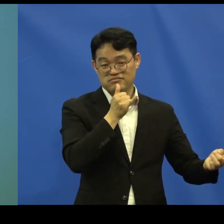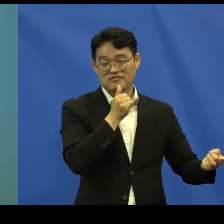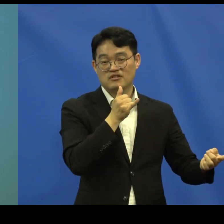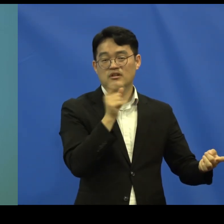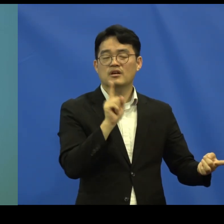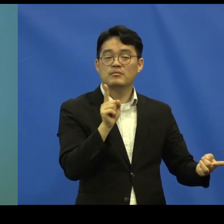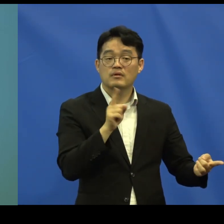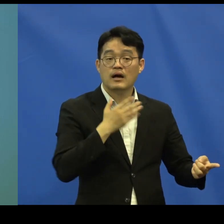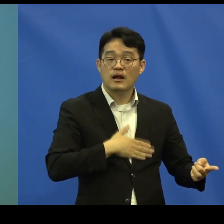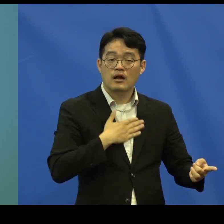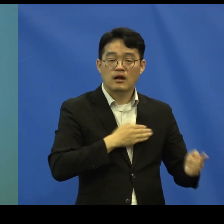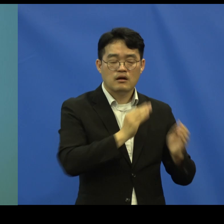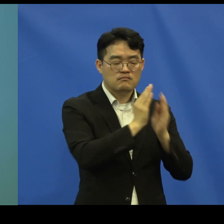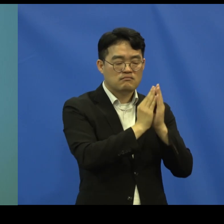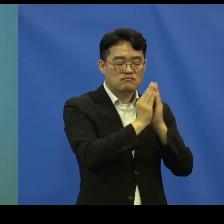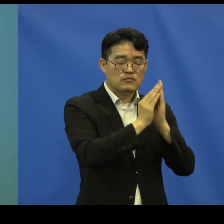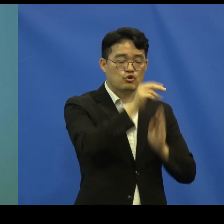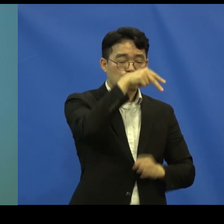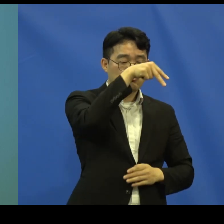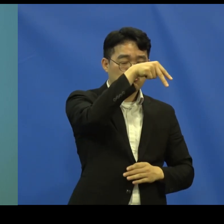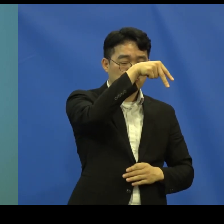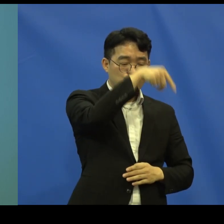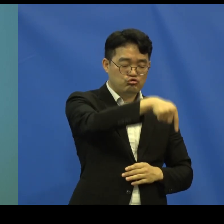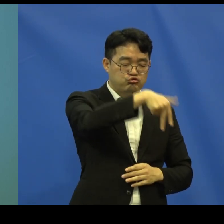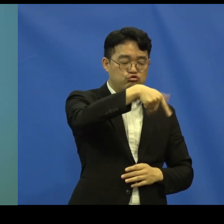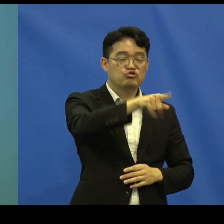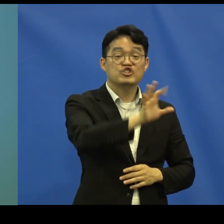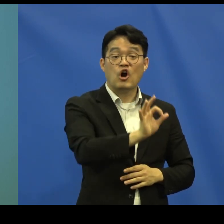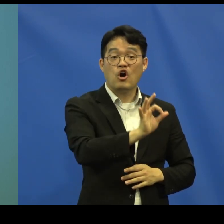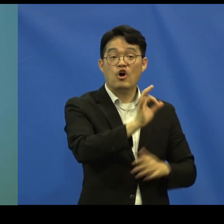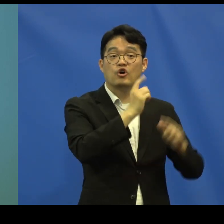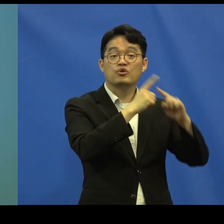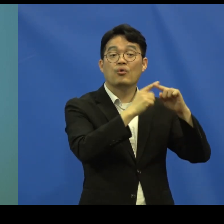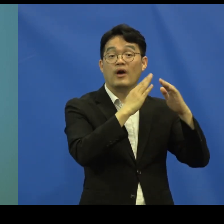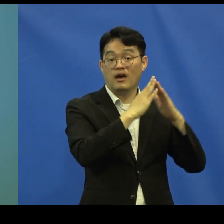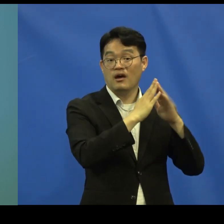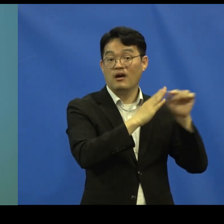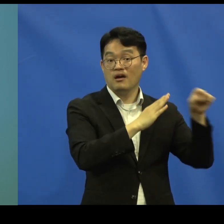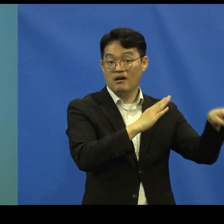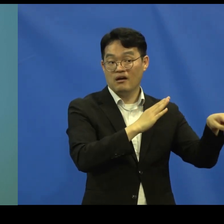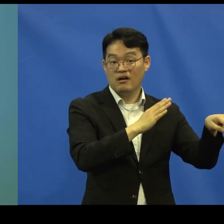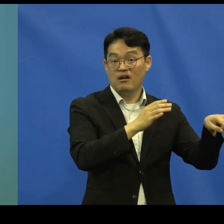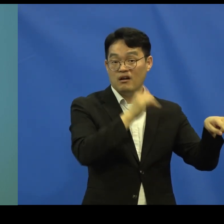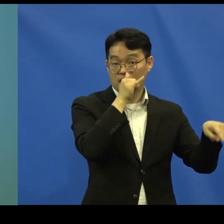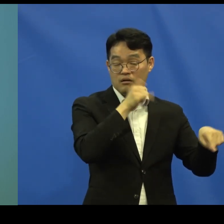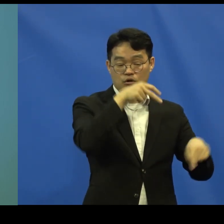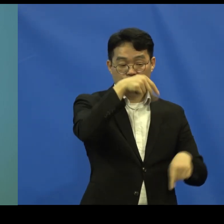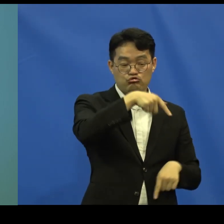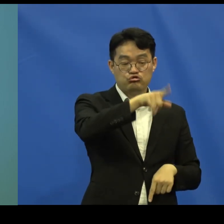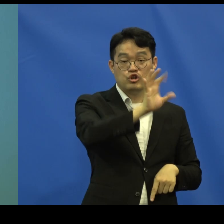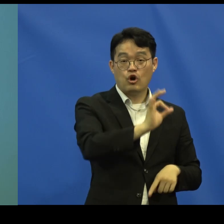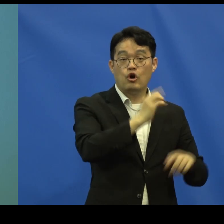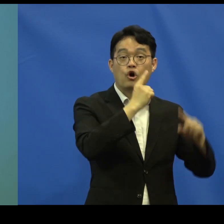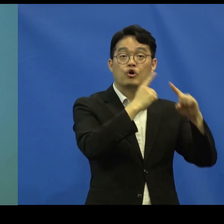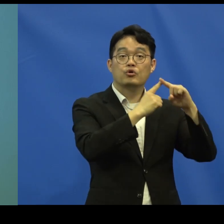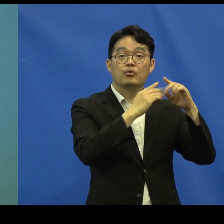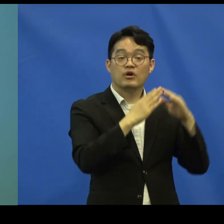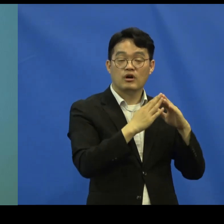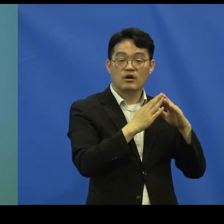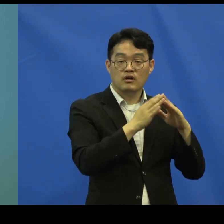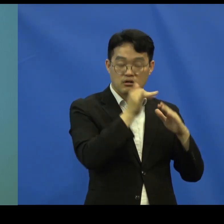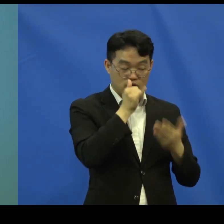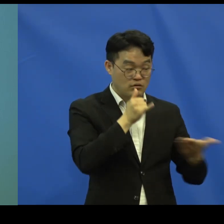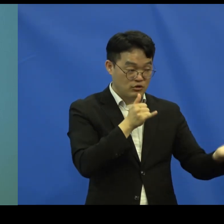교회가 수정교회라는 로버트 슐러 목사님의 교회였습니다. 그 교회는요, 파이프 올간을 치면 분수가 바깥에서